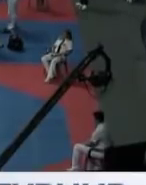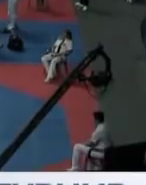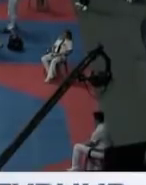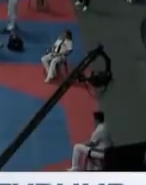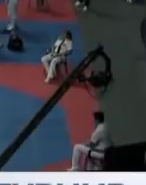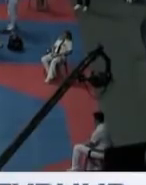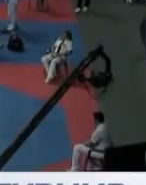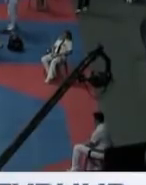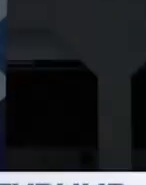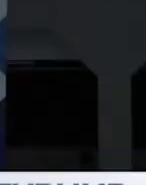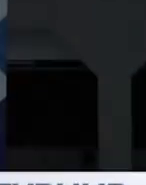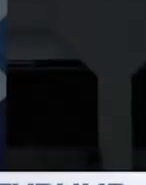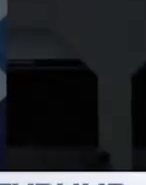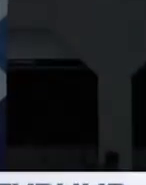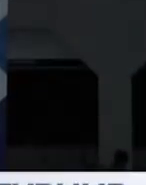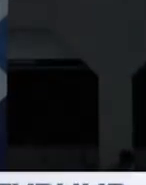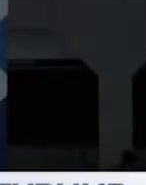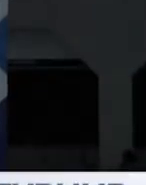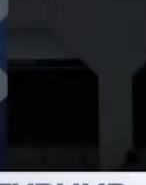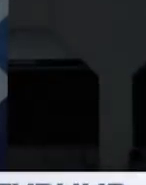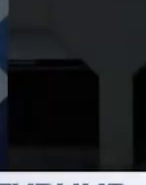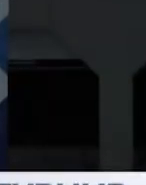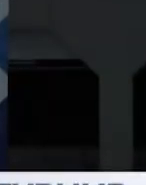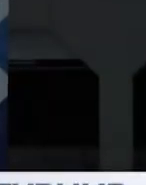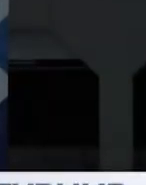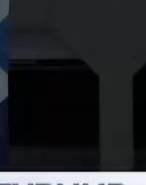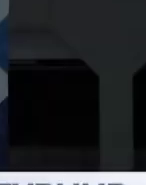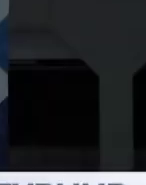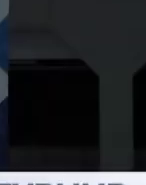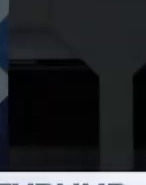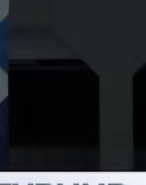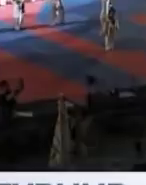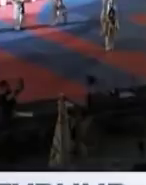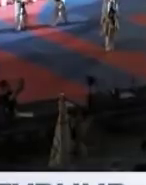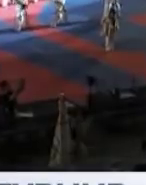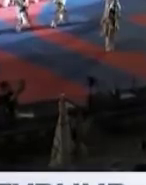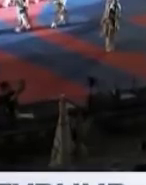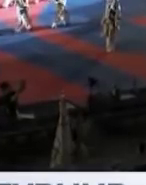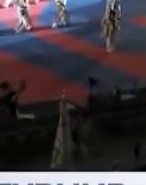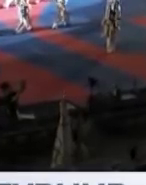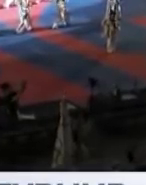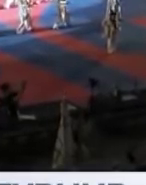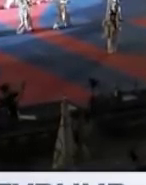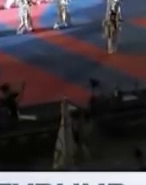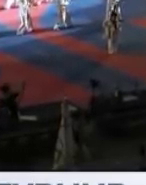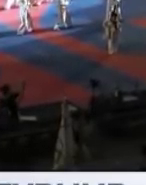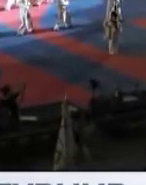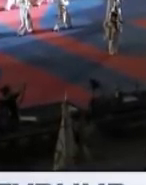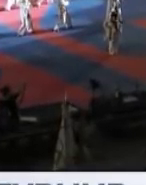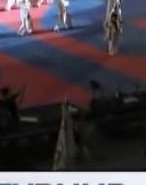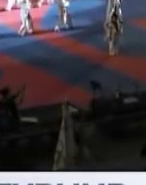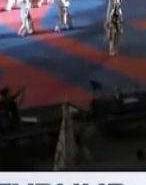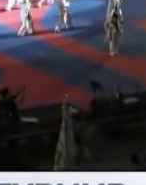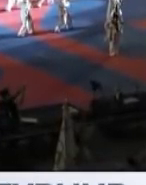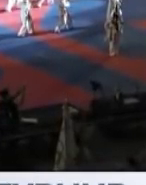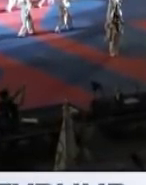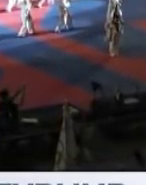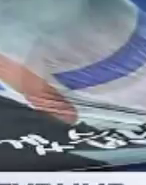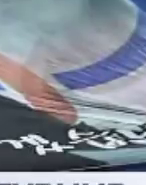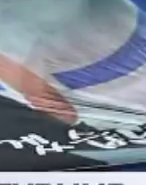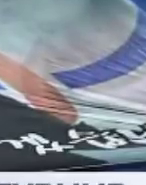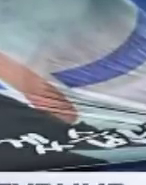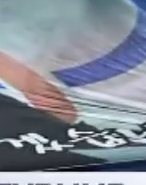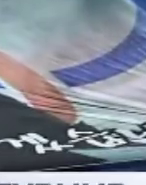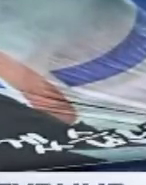мұрындық болған. Сондықтан оның атындағы жарысқа 56 елден 3300-ге жуық таеквондошы жиналды. Оның ішінде 3